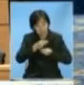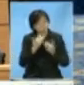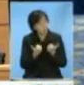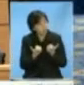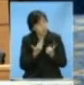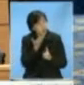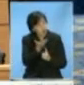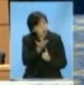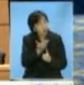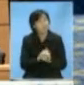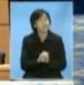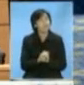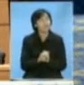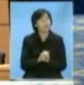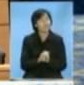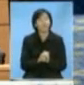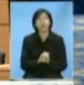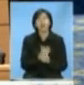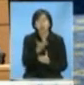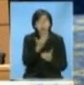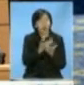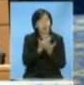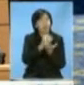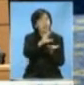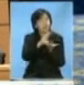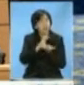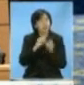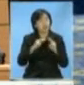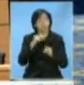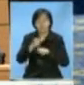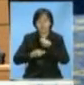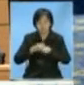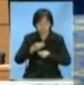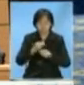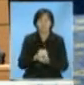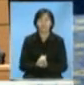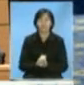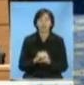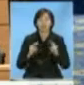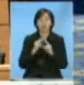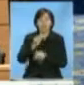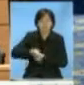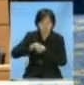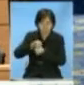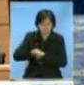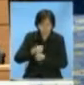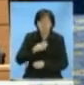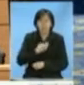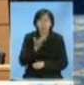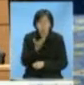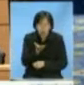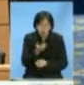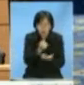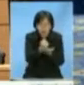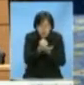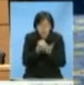ต้องขอท่านนันทวุฒิสายเกลือของบประมาณจากกระทรวงพาณิชย์ขอประมาณจากกระทรวงเกษตรว่าช่วยจังหวัดจันท